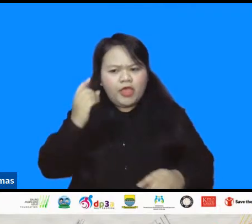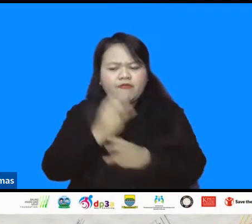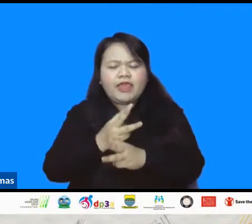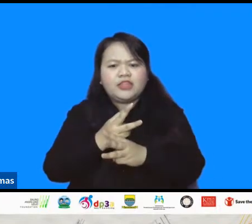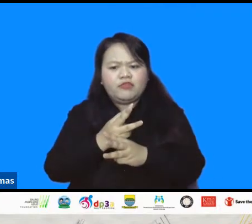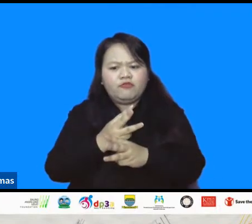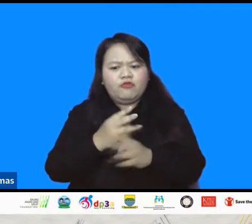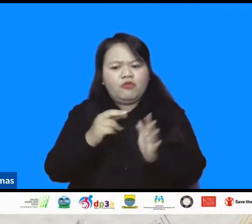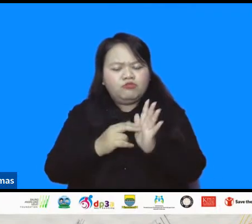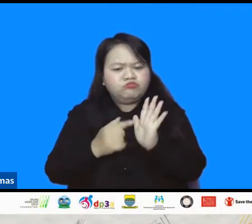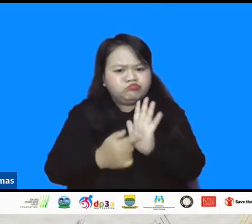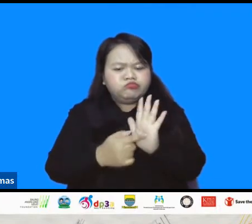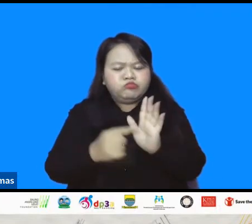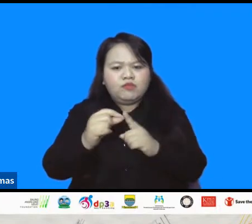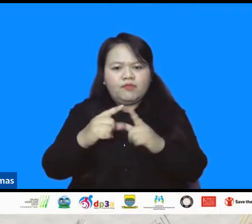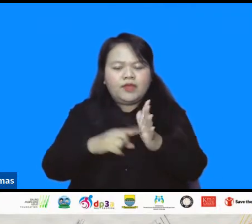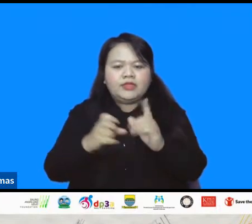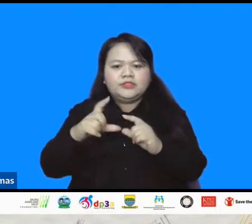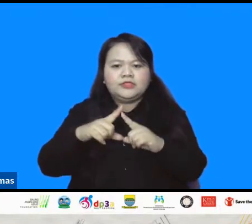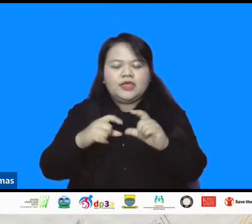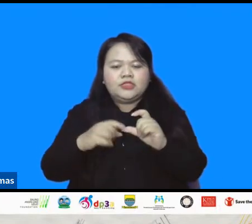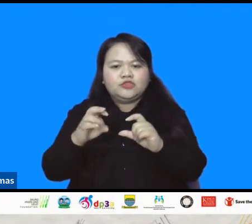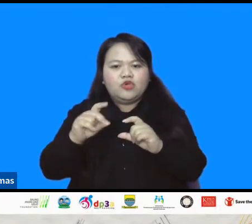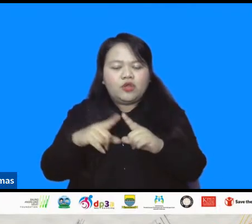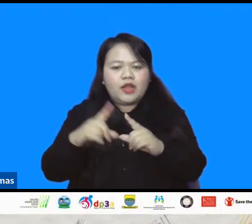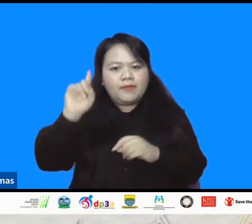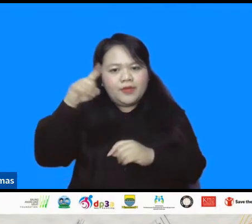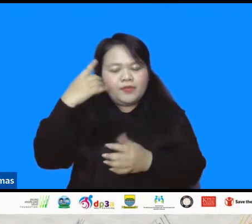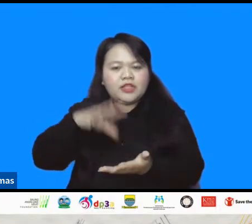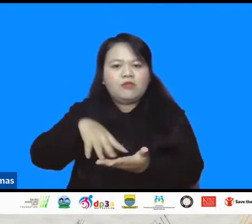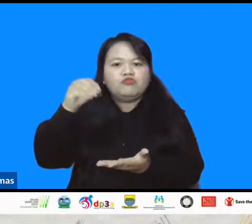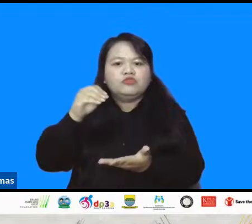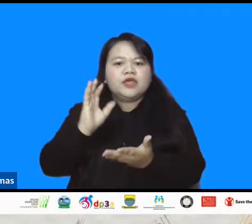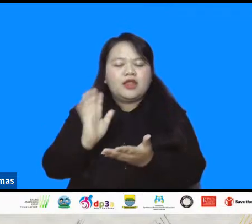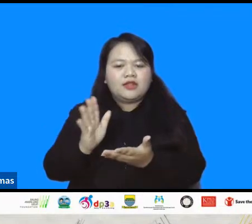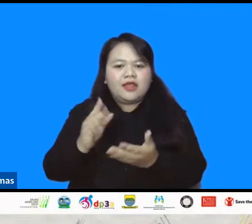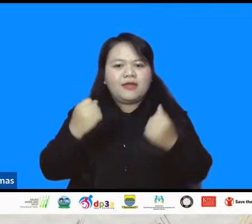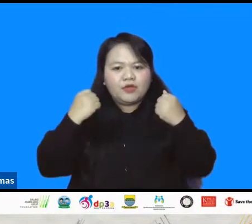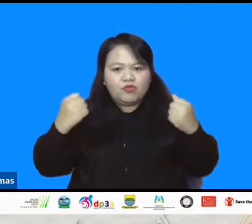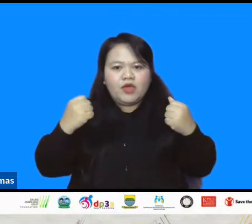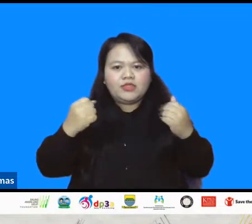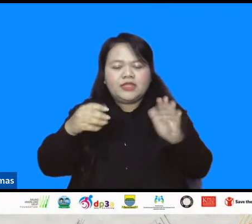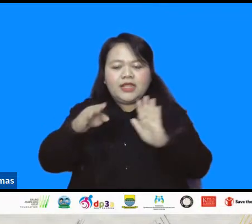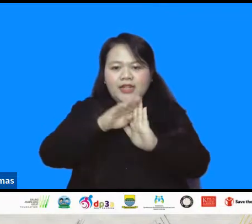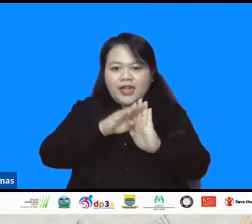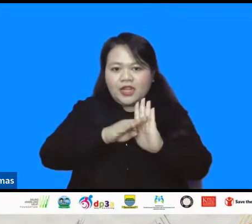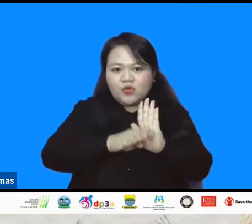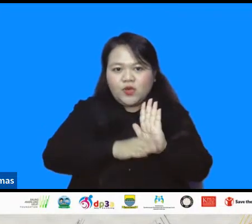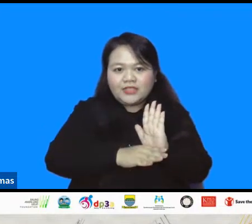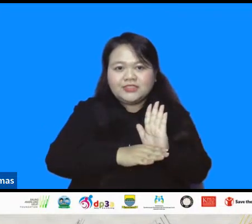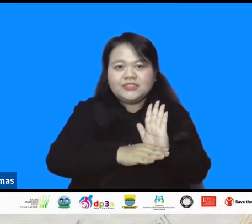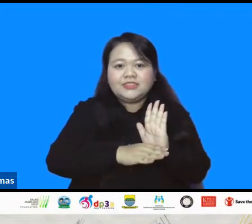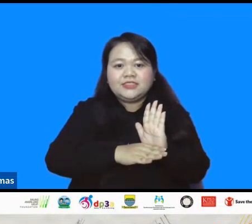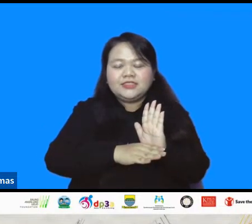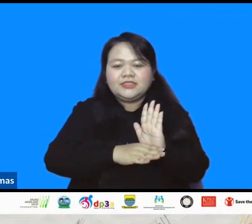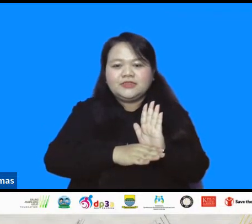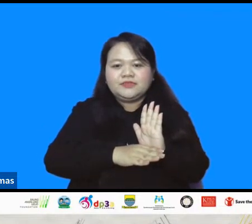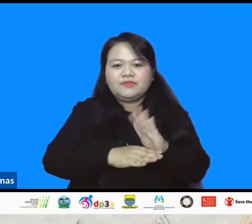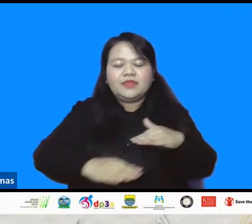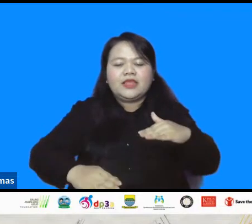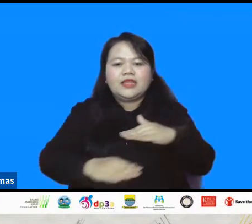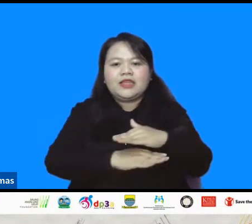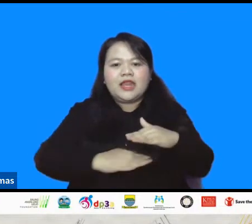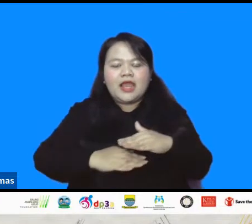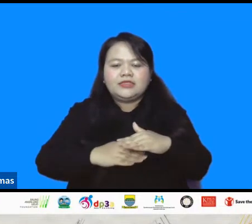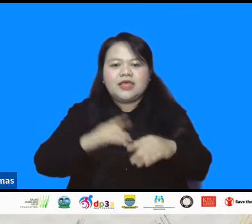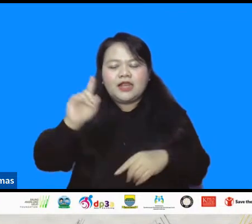Pancasila ini. Mudah-mudahan nanti dari pemerintah pusatnya betul Bu, mudah-mudahan ada penguatan regulasi yang menjadi dasar mungkin nanti